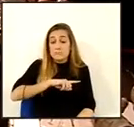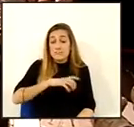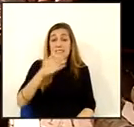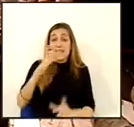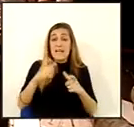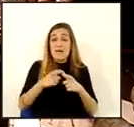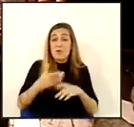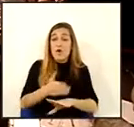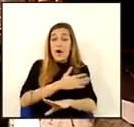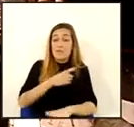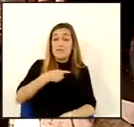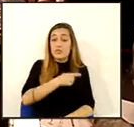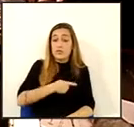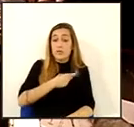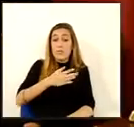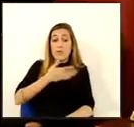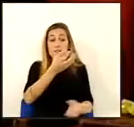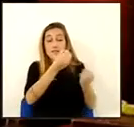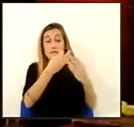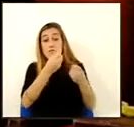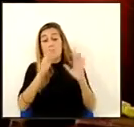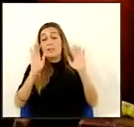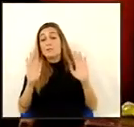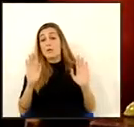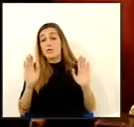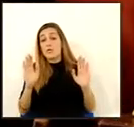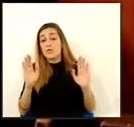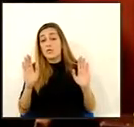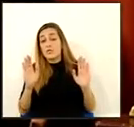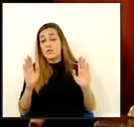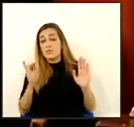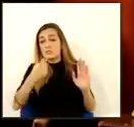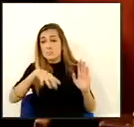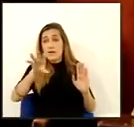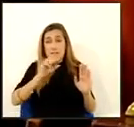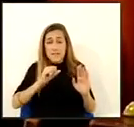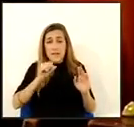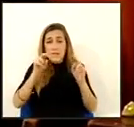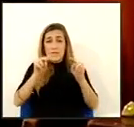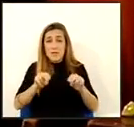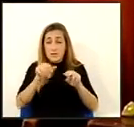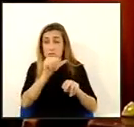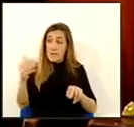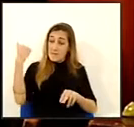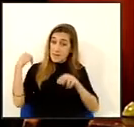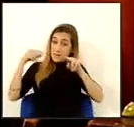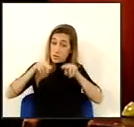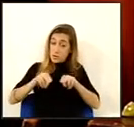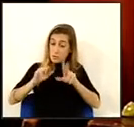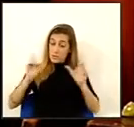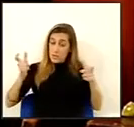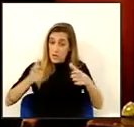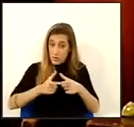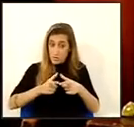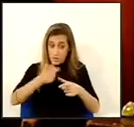abans de les comissions, el senyor Serrat ens hagués informat, però tenim entès que el dijous de la setmana passada es va reunir